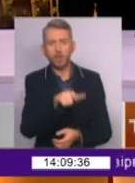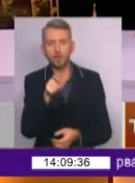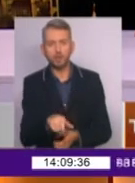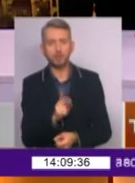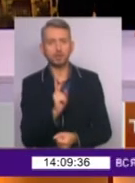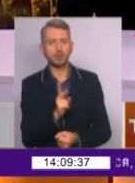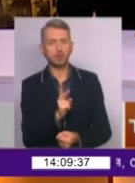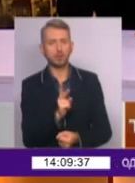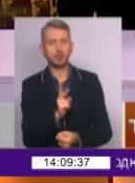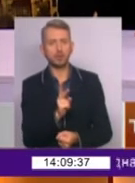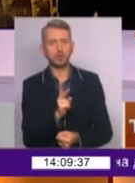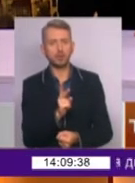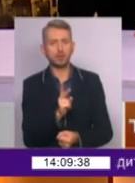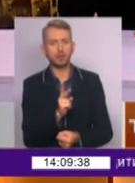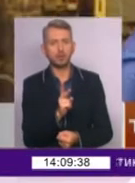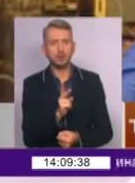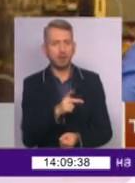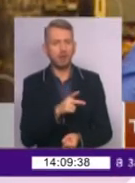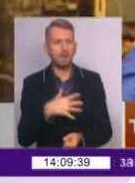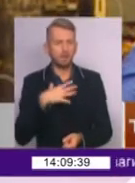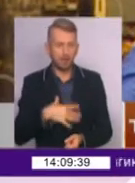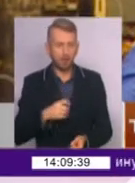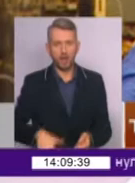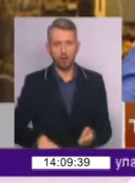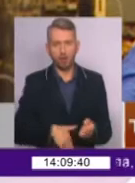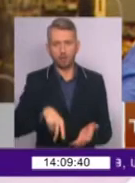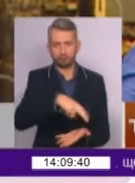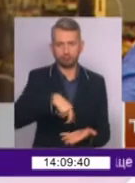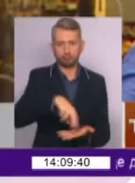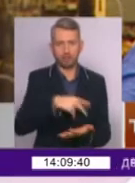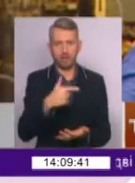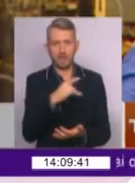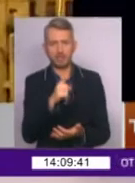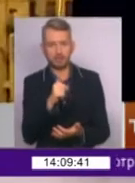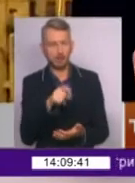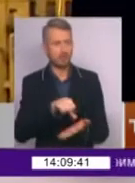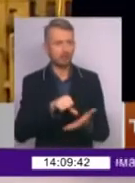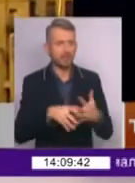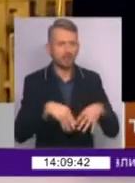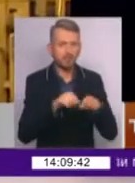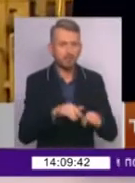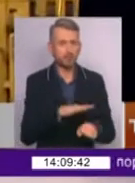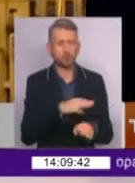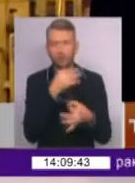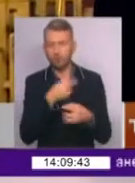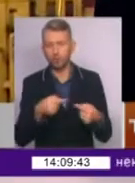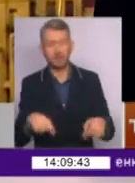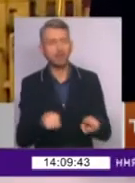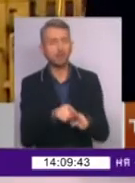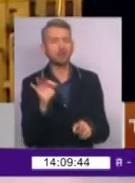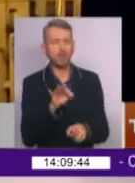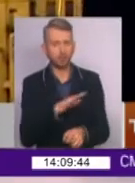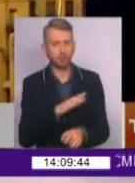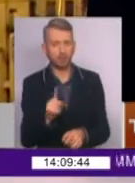які переносять носії на ногах, просто ГРЗ. Да. Носії членів сім'ї можуть бути будь-які. І таке часто буває,